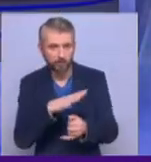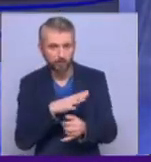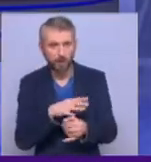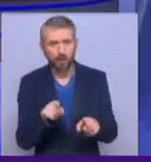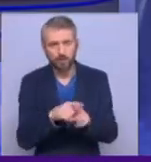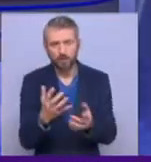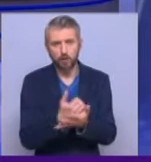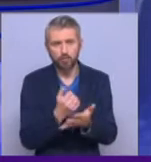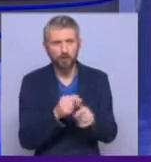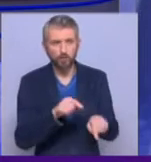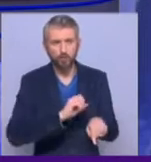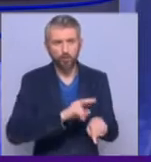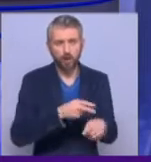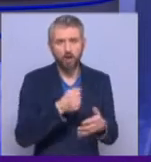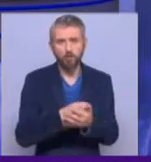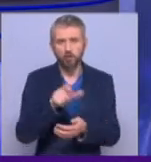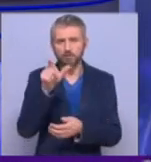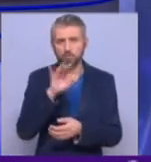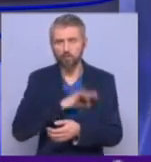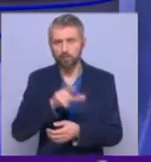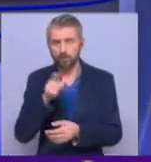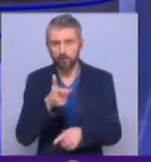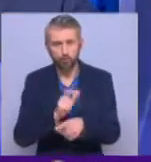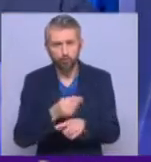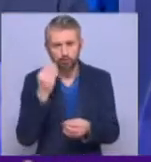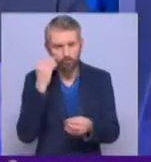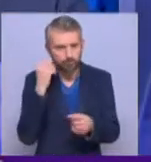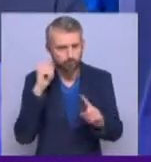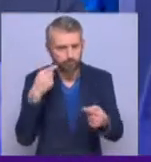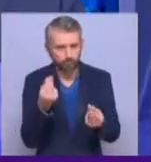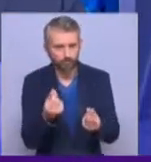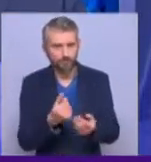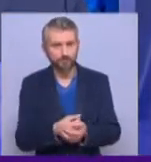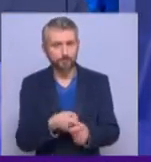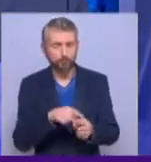що в надрах воно там є, а до кінцевого споживача воно стає дуже дорогим. І в цьому є проблема.